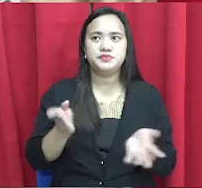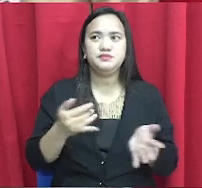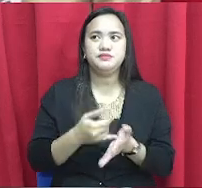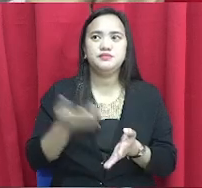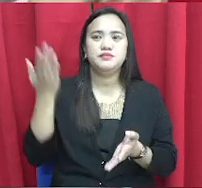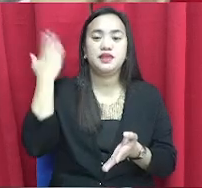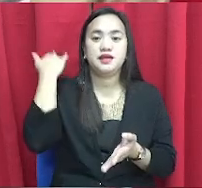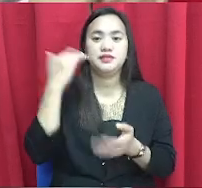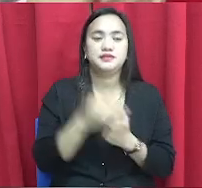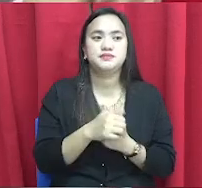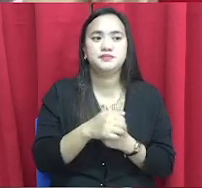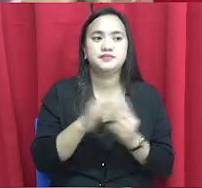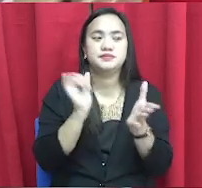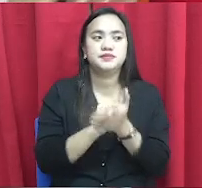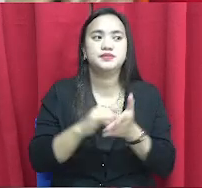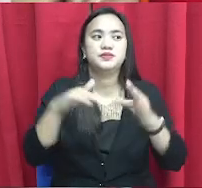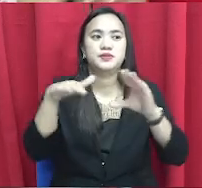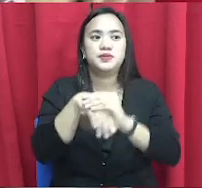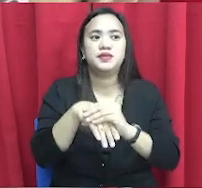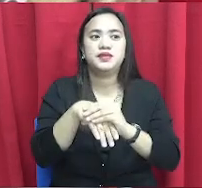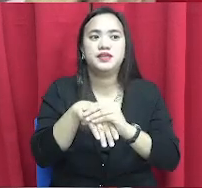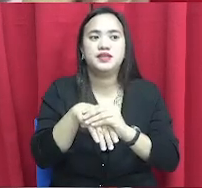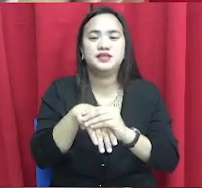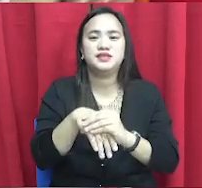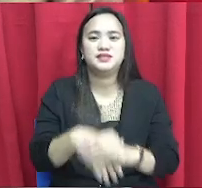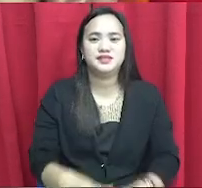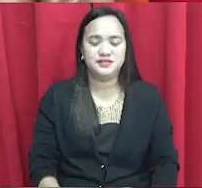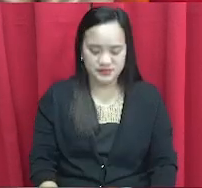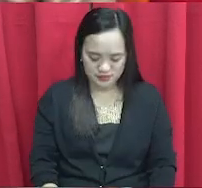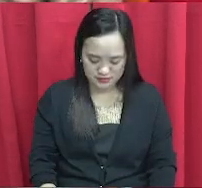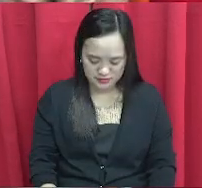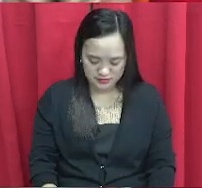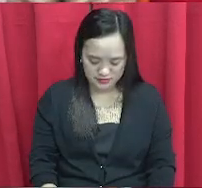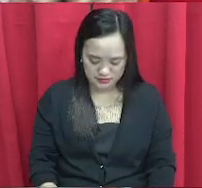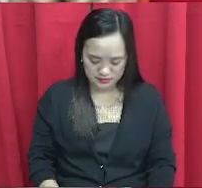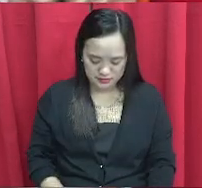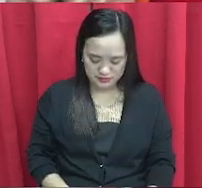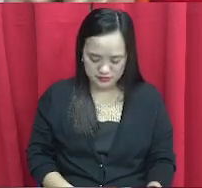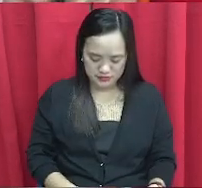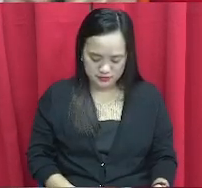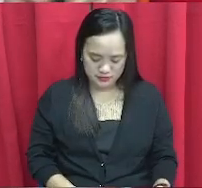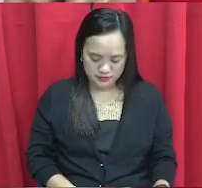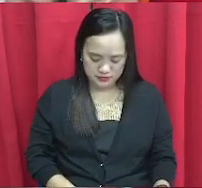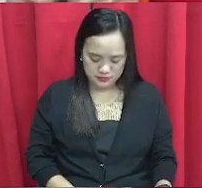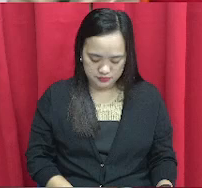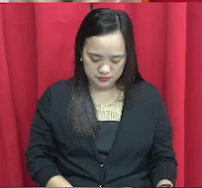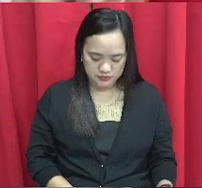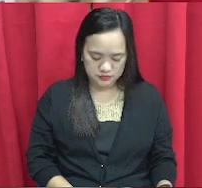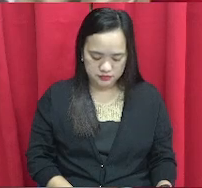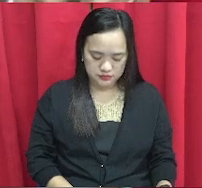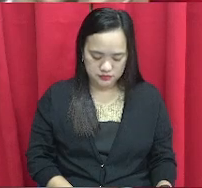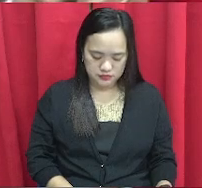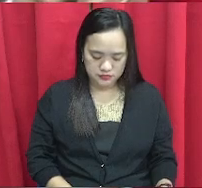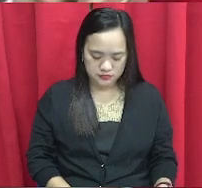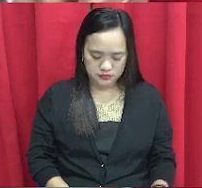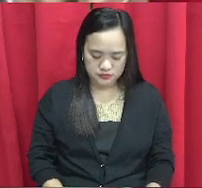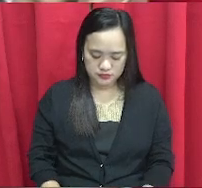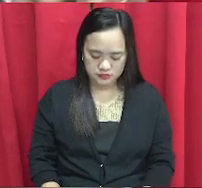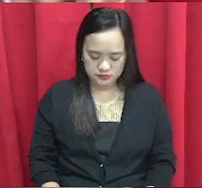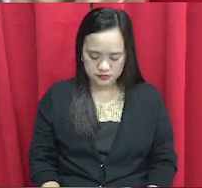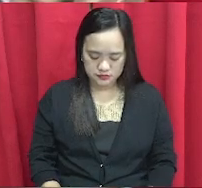katatayo hindi tayo k Ay hindi pala kami k mga kumbaga sabihin na nating mga baguhang tatay at